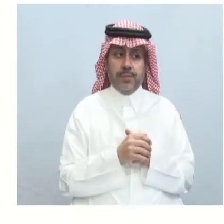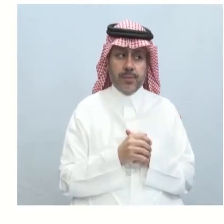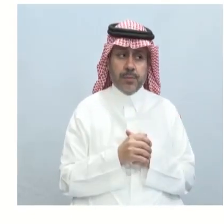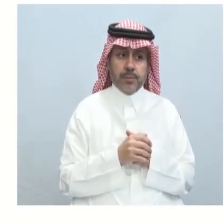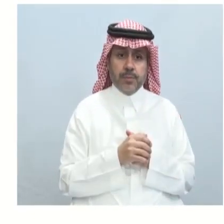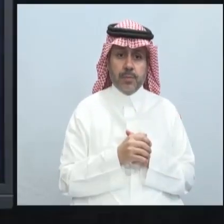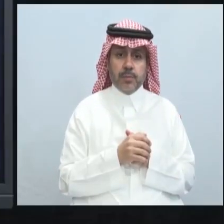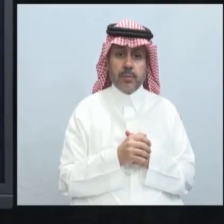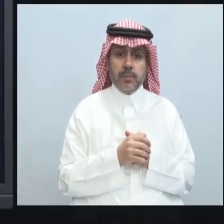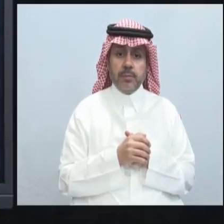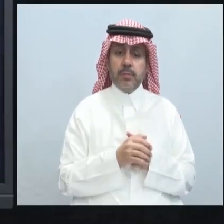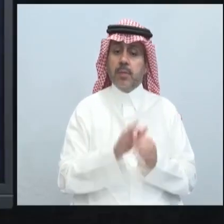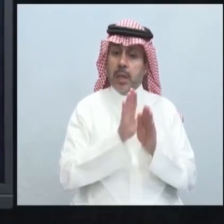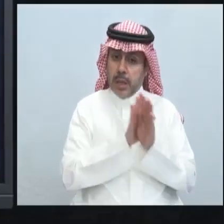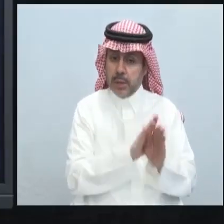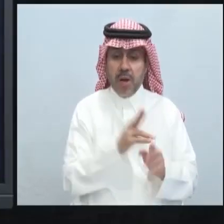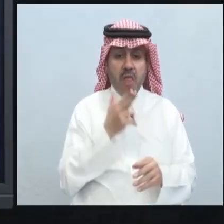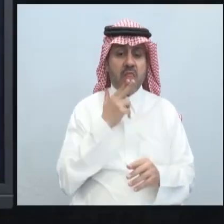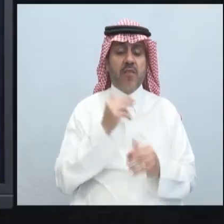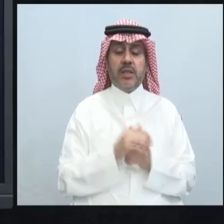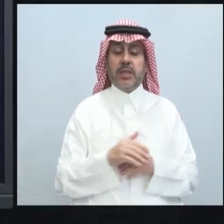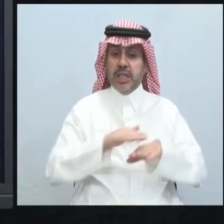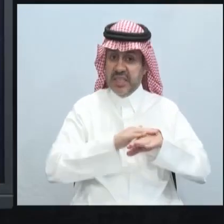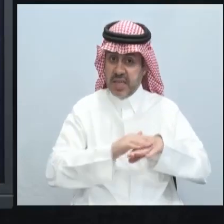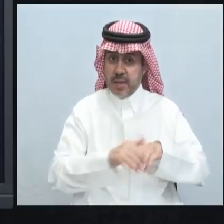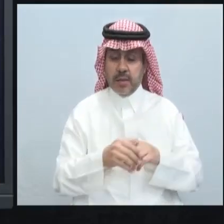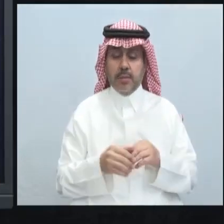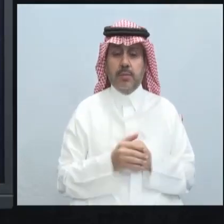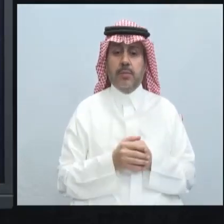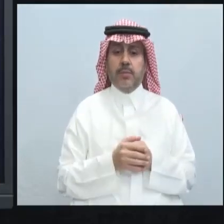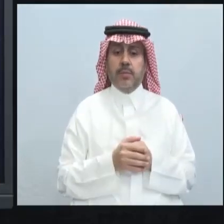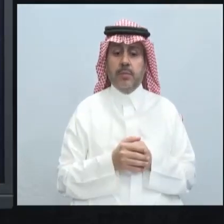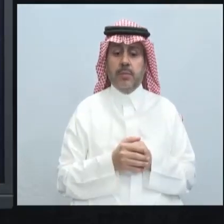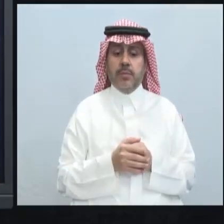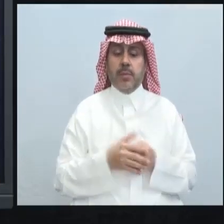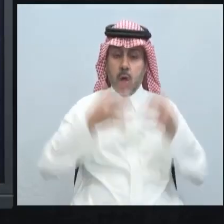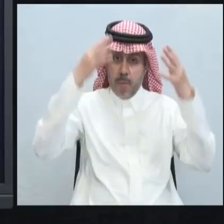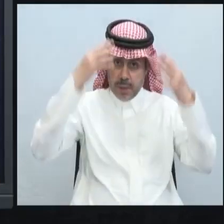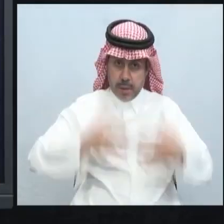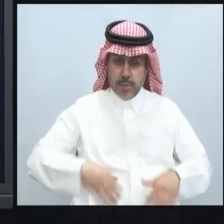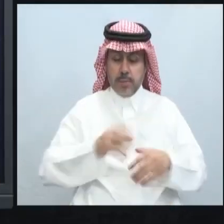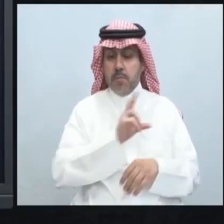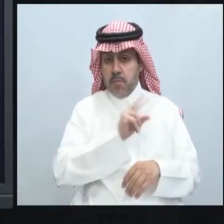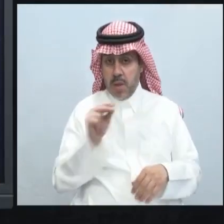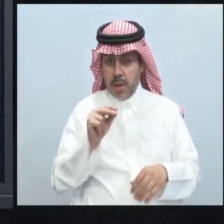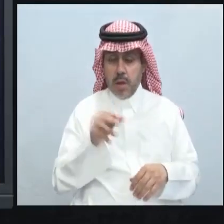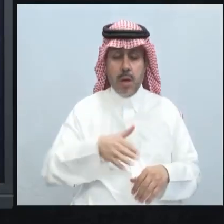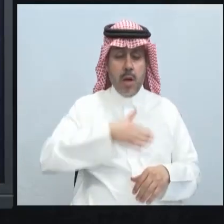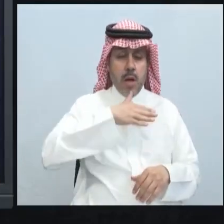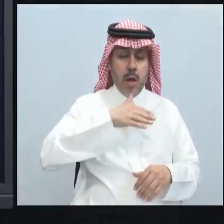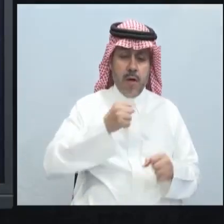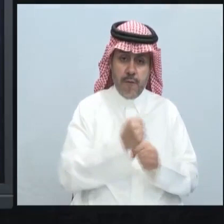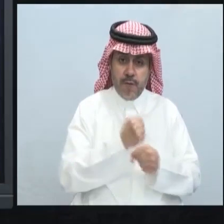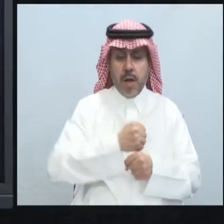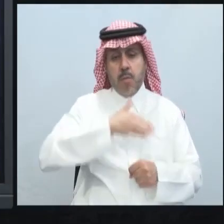نعتني بارك الله فيكم بنظافه الجسد والجسم والبدن كما كان النبي صلى الله عليه